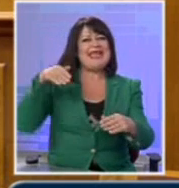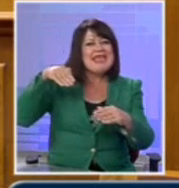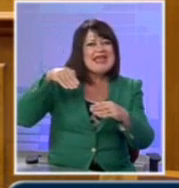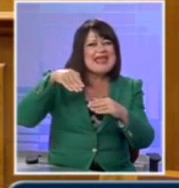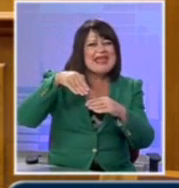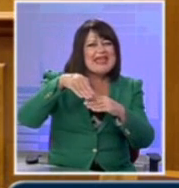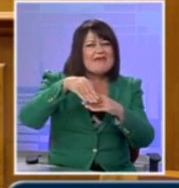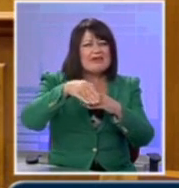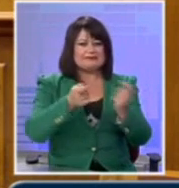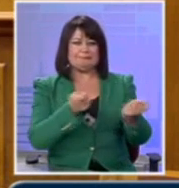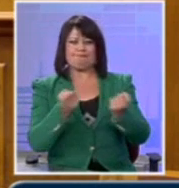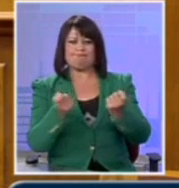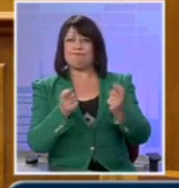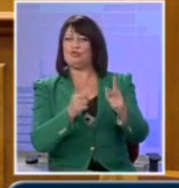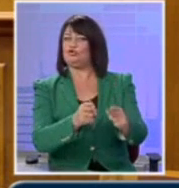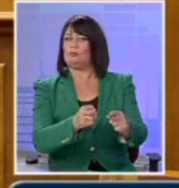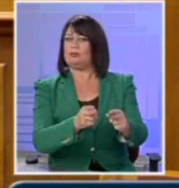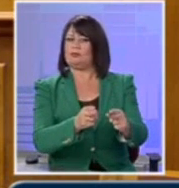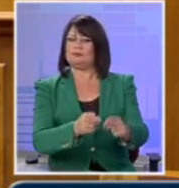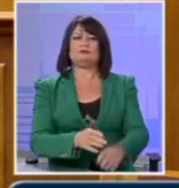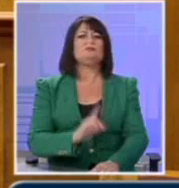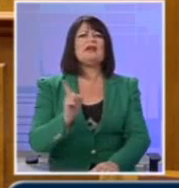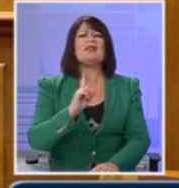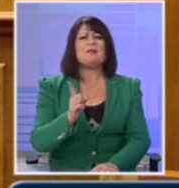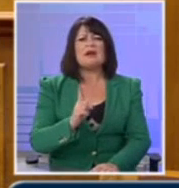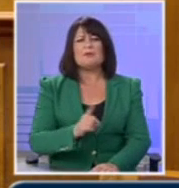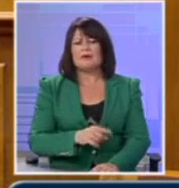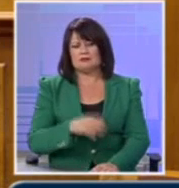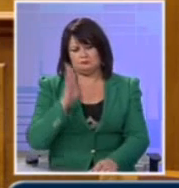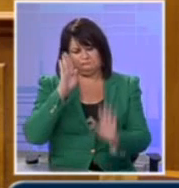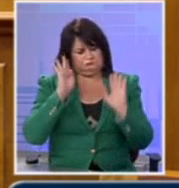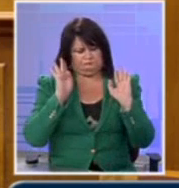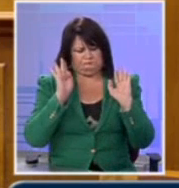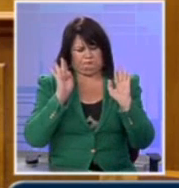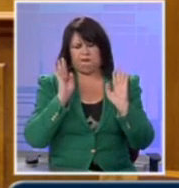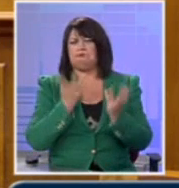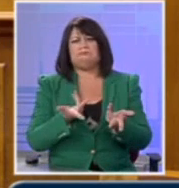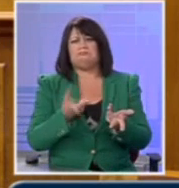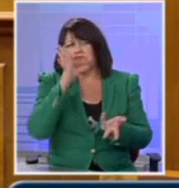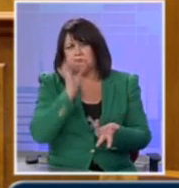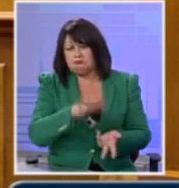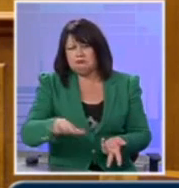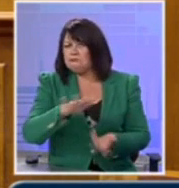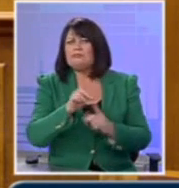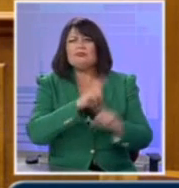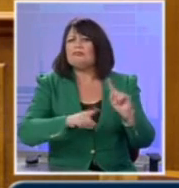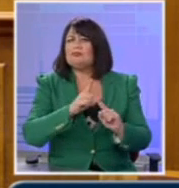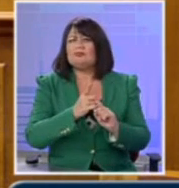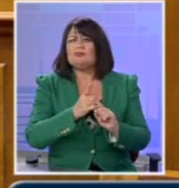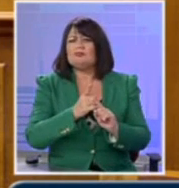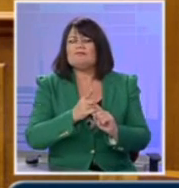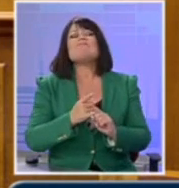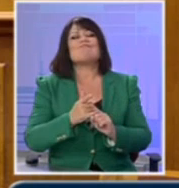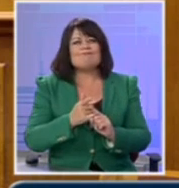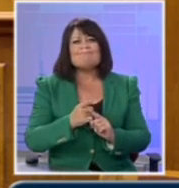ύφεσης. Δεν πρέπει να κλείνουμε τα μάτια στην πραγματικότητα. Η πραγματικότητα είναι ότι η